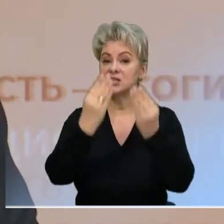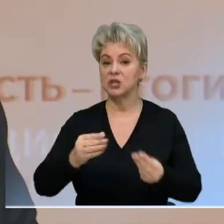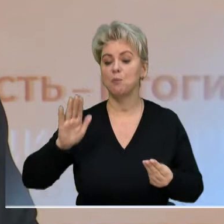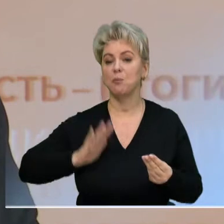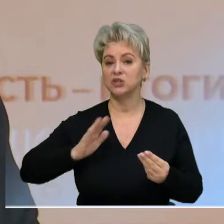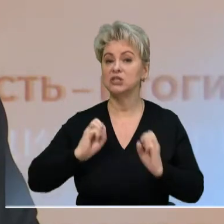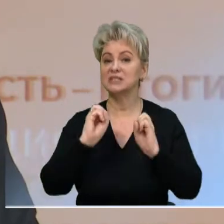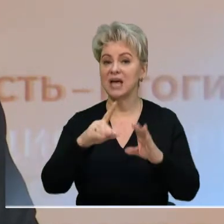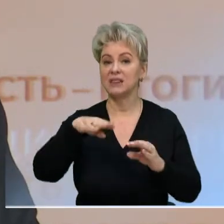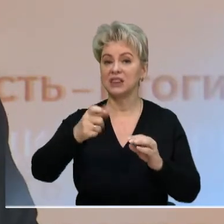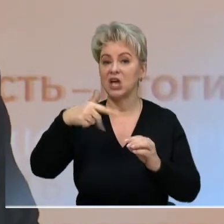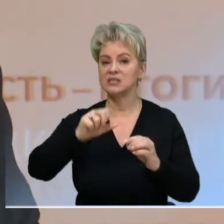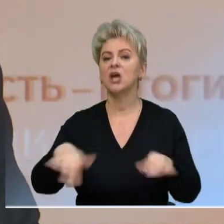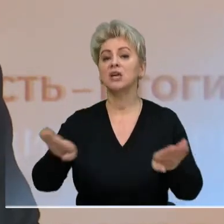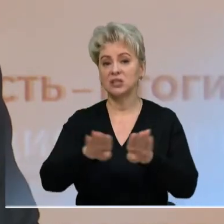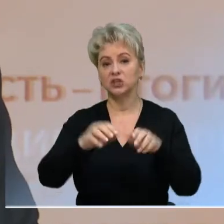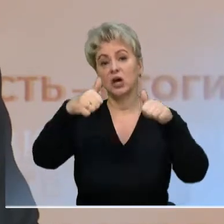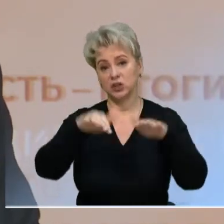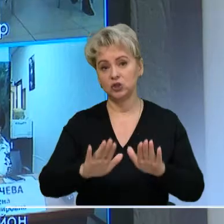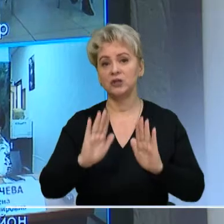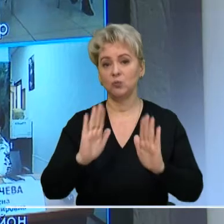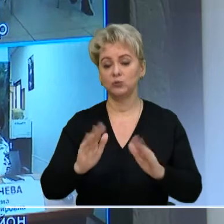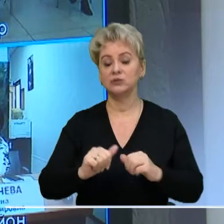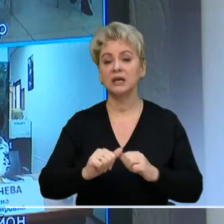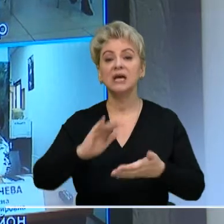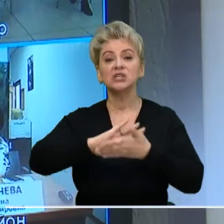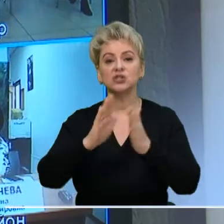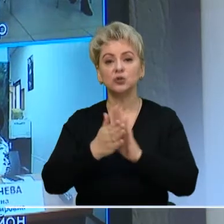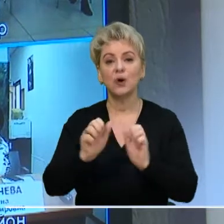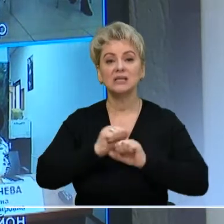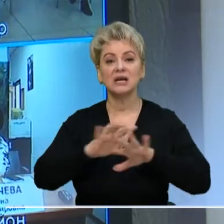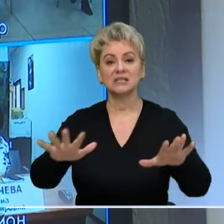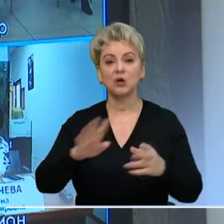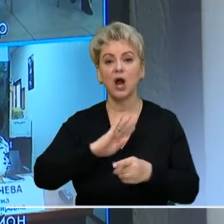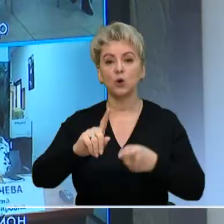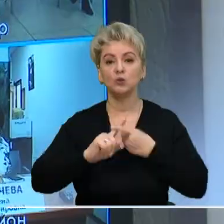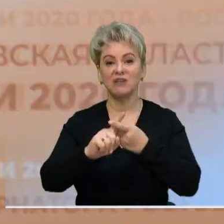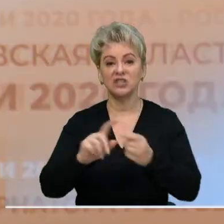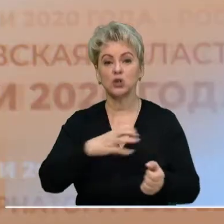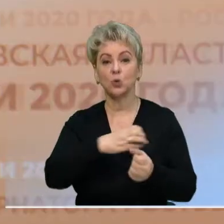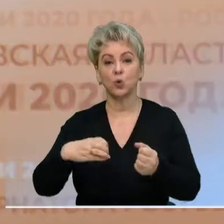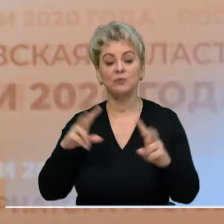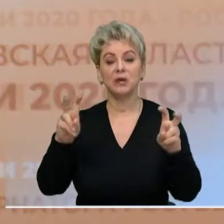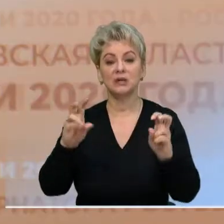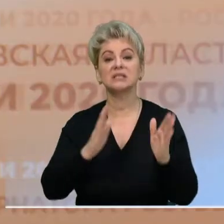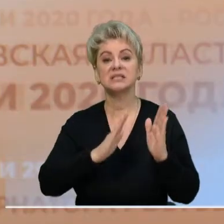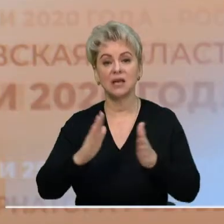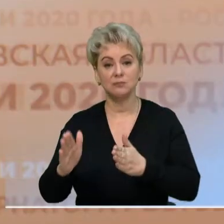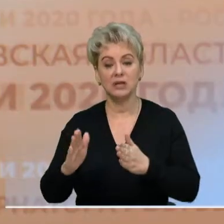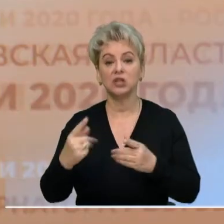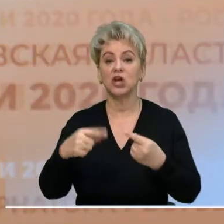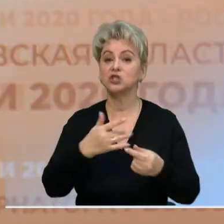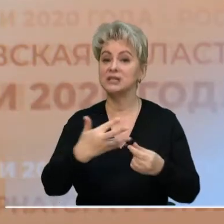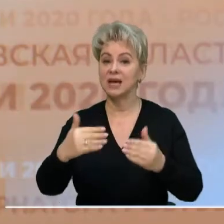подождать, сдать тест, и тогда уже окончательно решение принимать. Ситуацию с распространением коронавируса губернатор назвал стабильной,